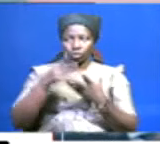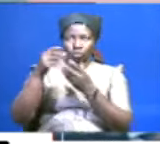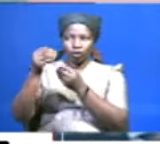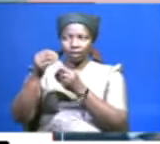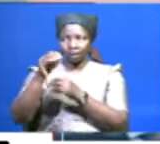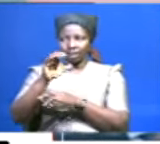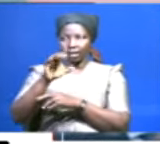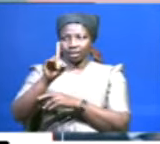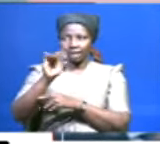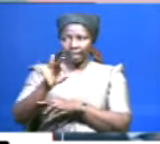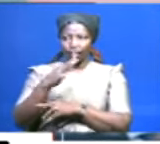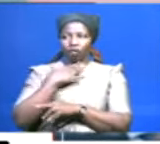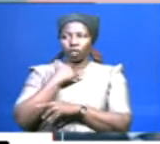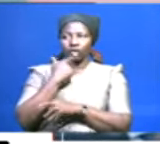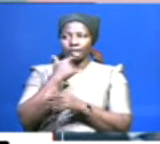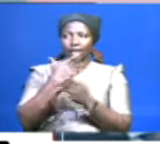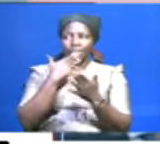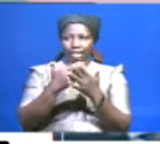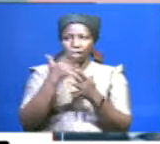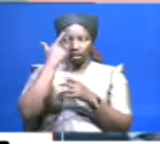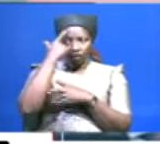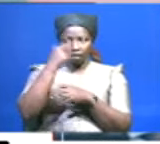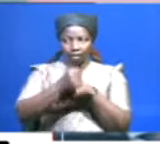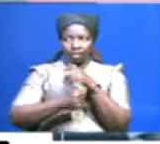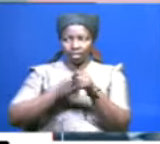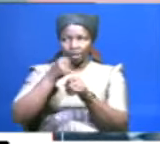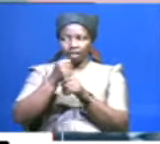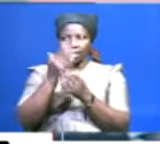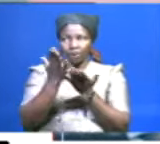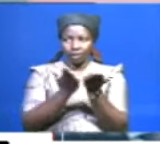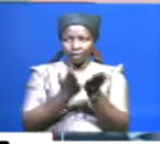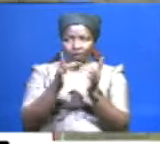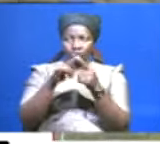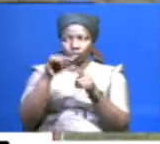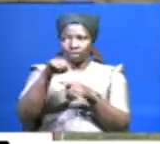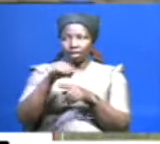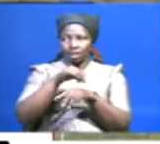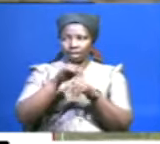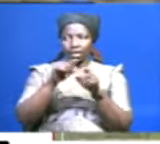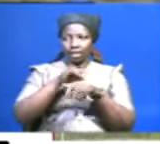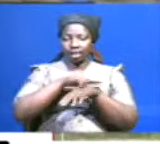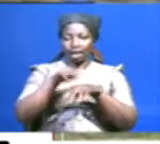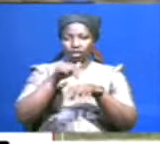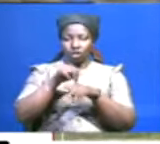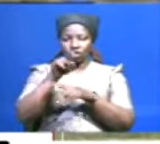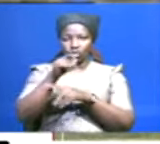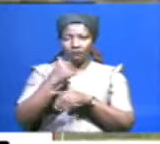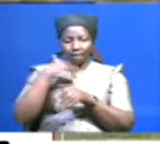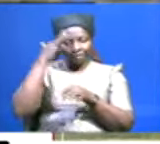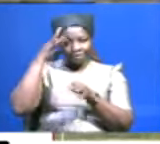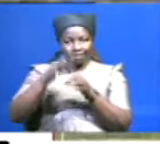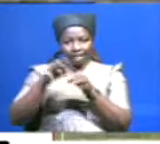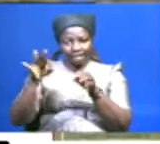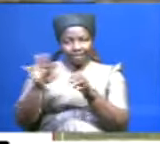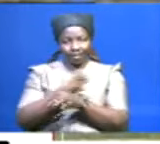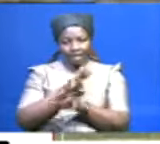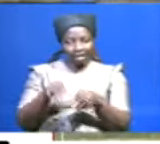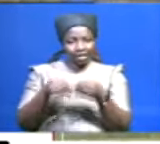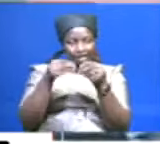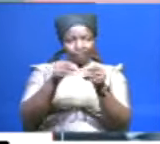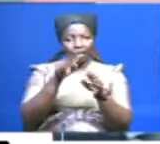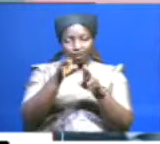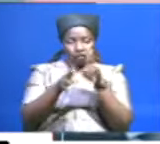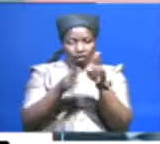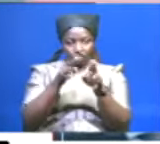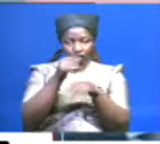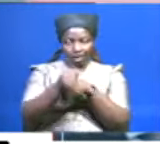for the years of service to this great nation. You have faithfully dedicated 44 years of your